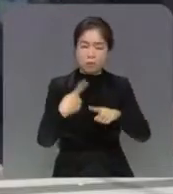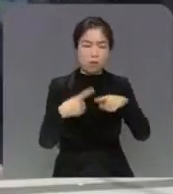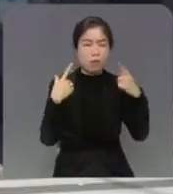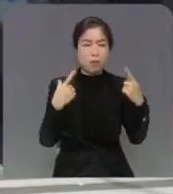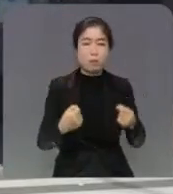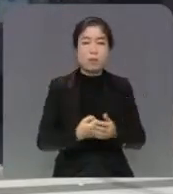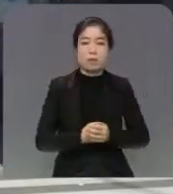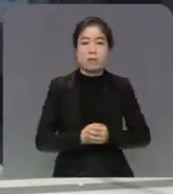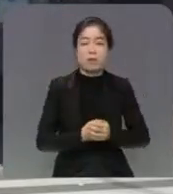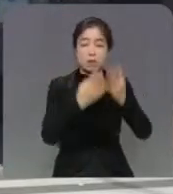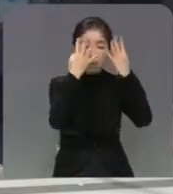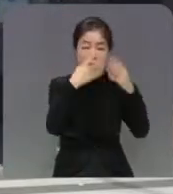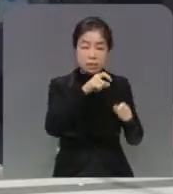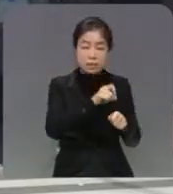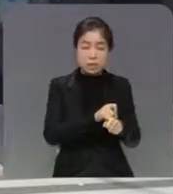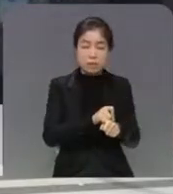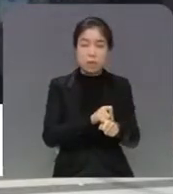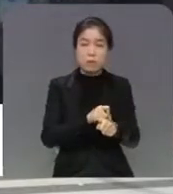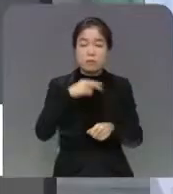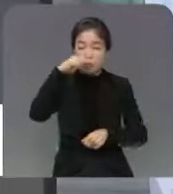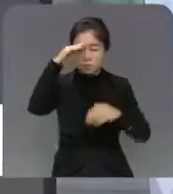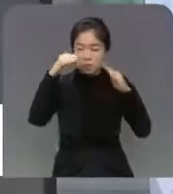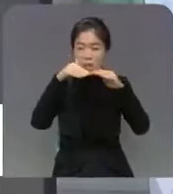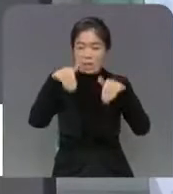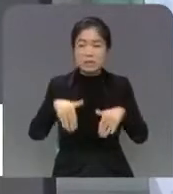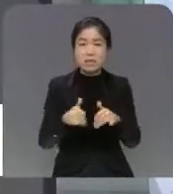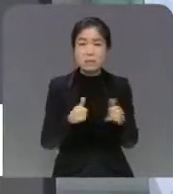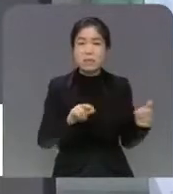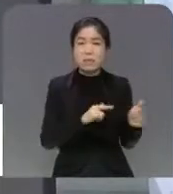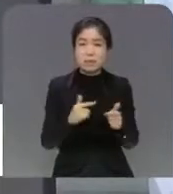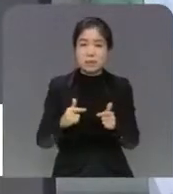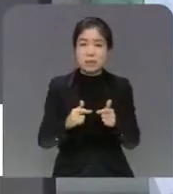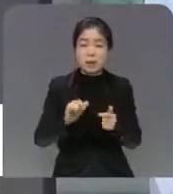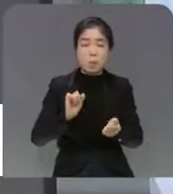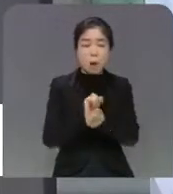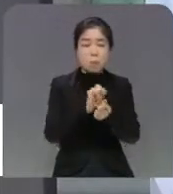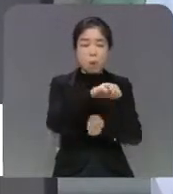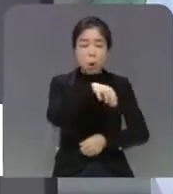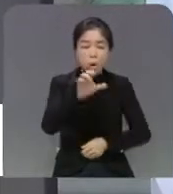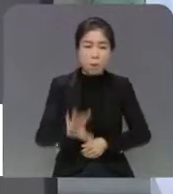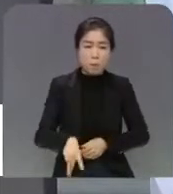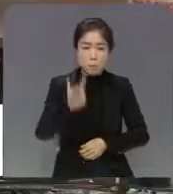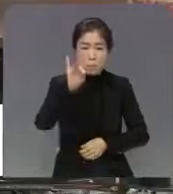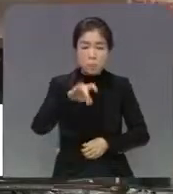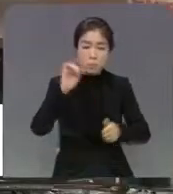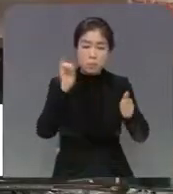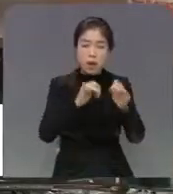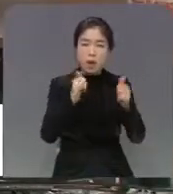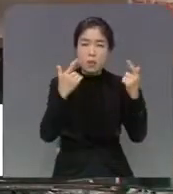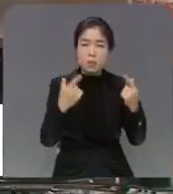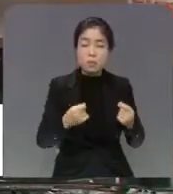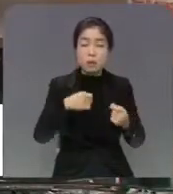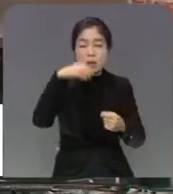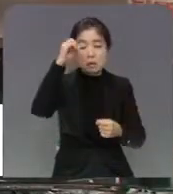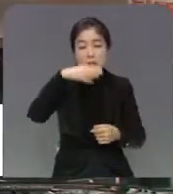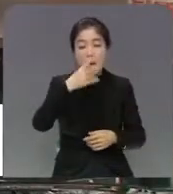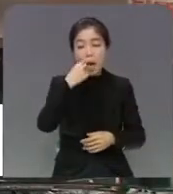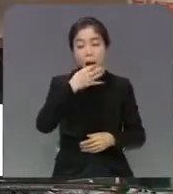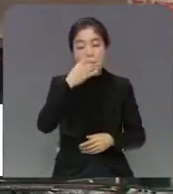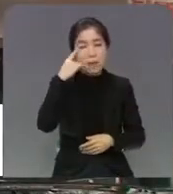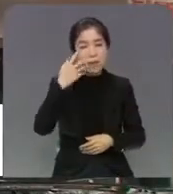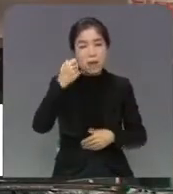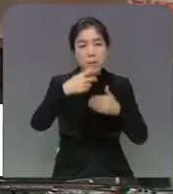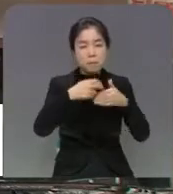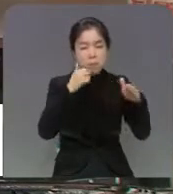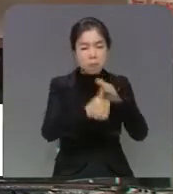마찬가지입니다. 교도소 직원과 유흥주점 접객원 등 주요 감염 경로의 최초 확진자 역시 단순 감기로 병원을 찾았다